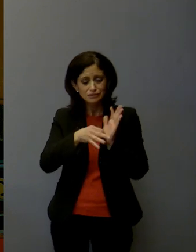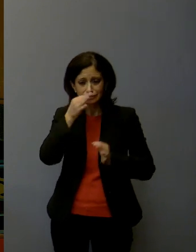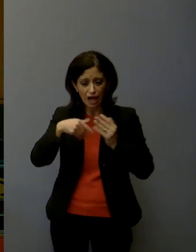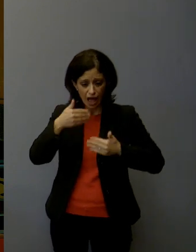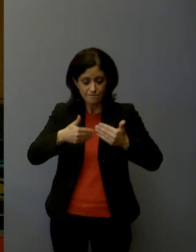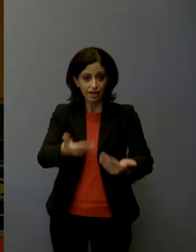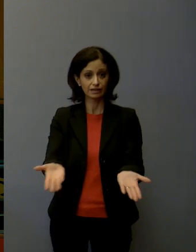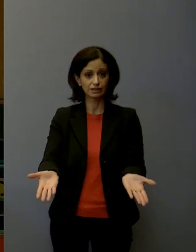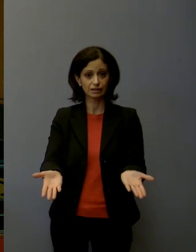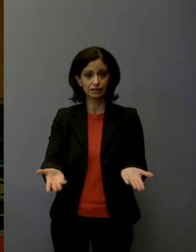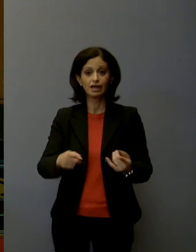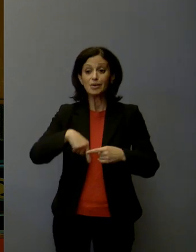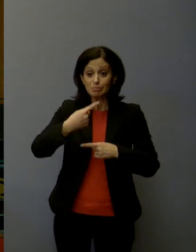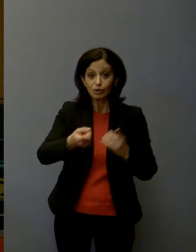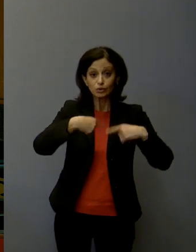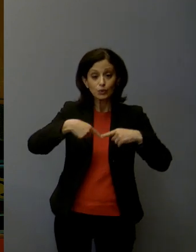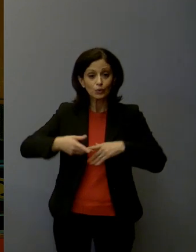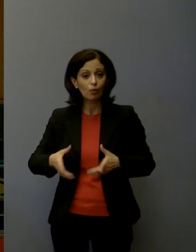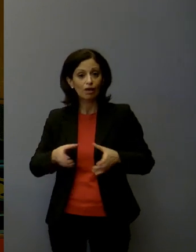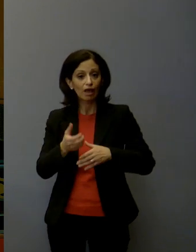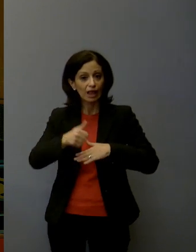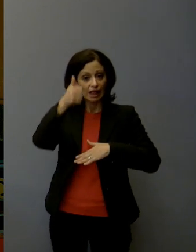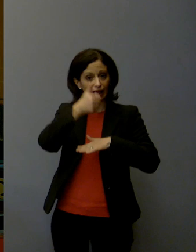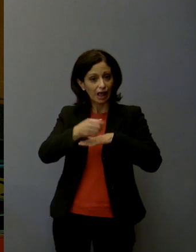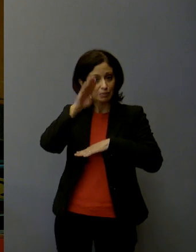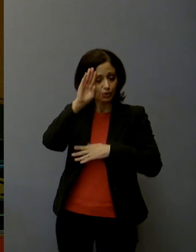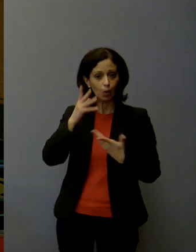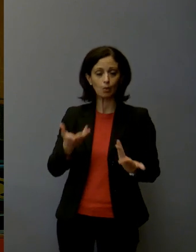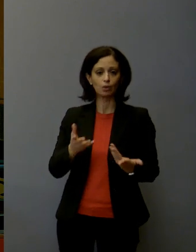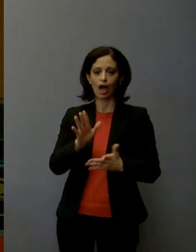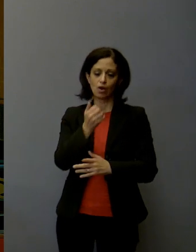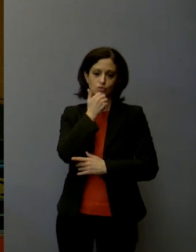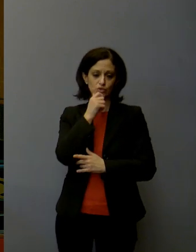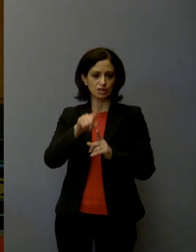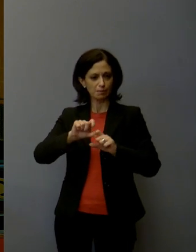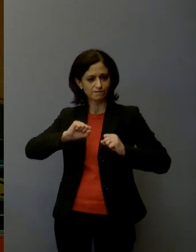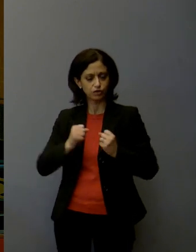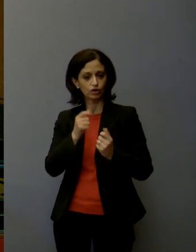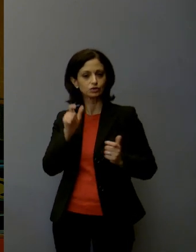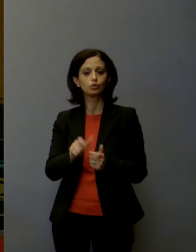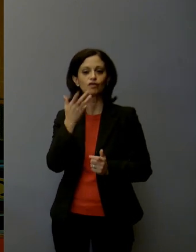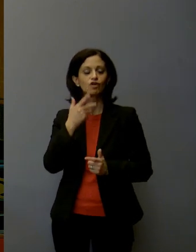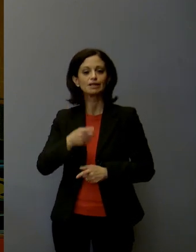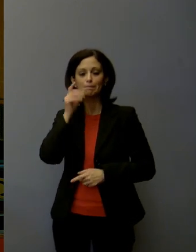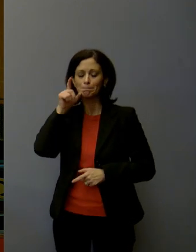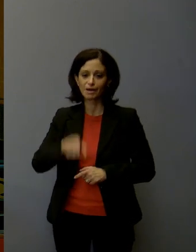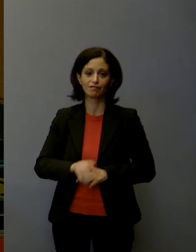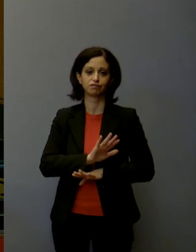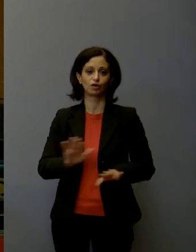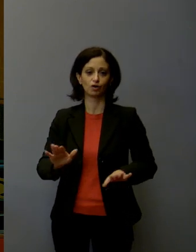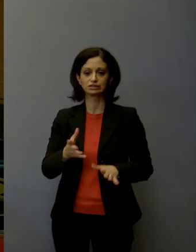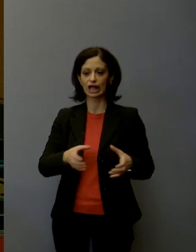più che dirvi Andiamo poi in capigruppo ma cioè Allora Scusate è una forzatura a voler a tutti i costi fare